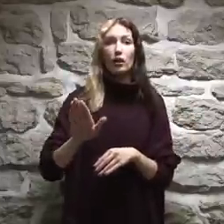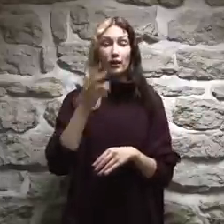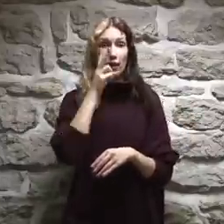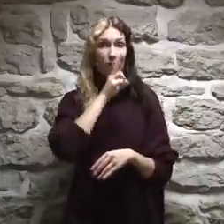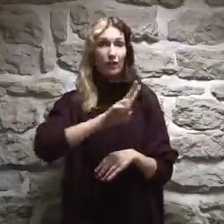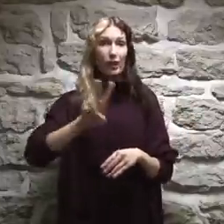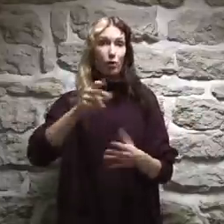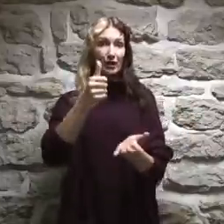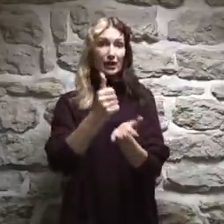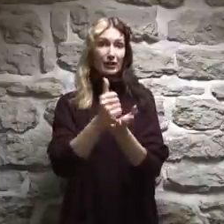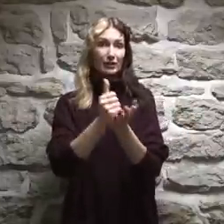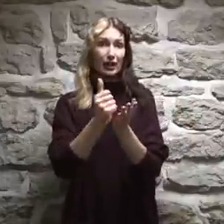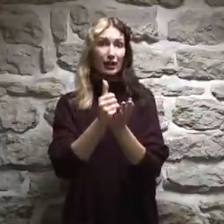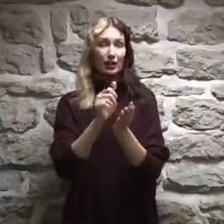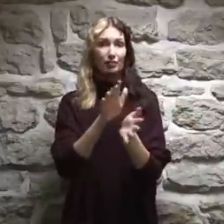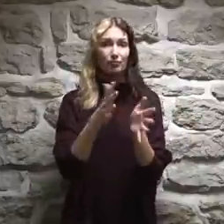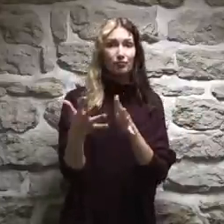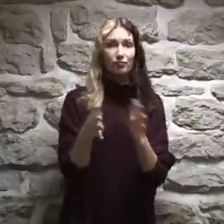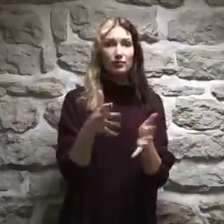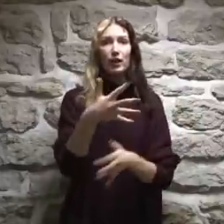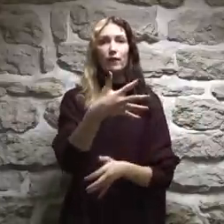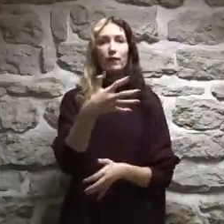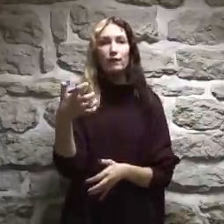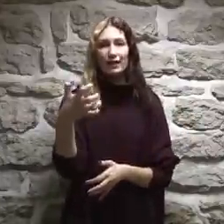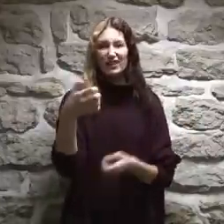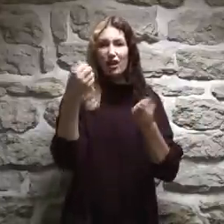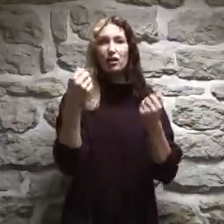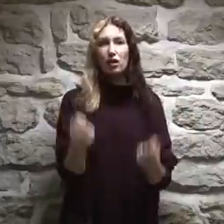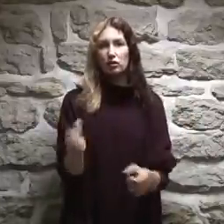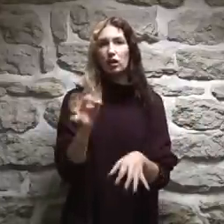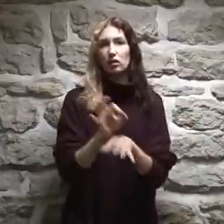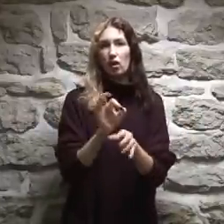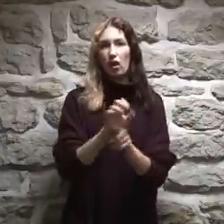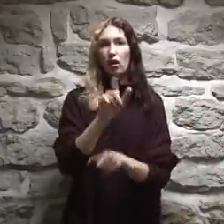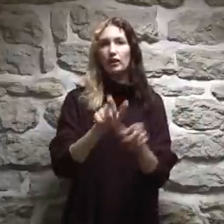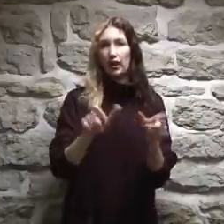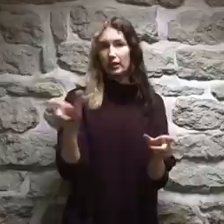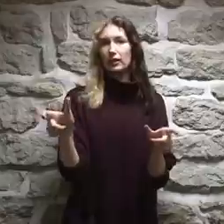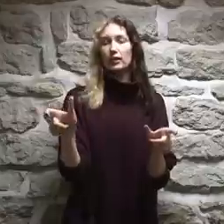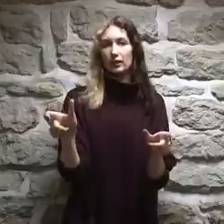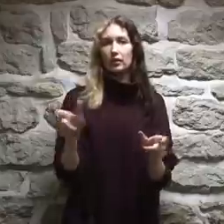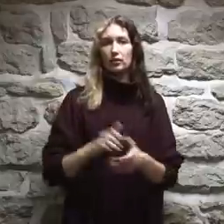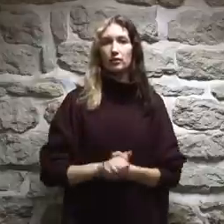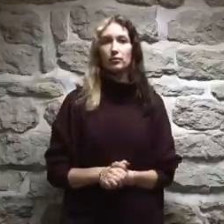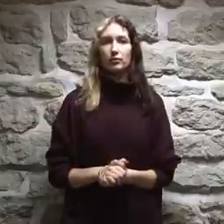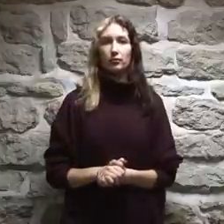veebruari keskpaigaks 500 rasket COVID-i haiget haiglates.